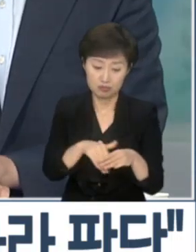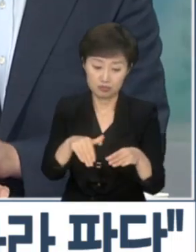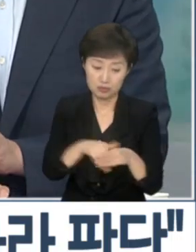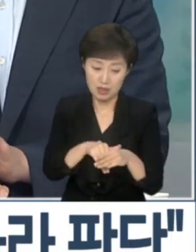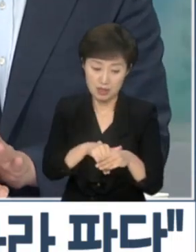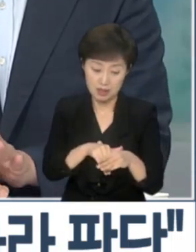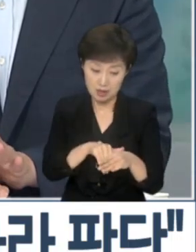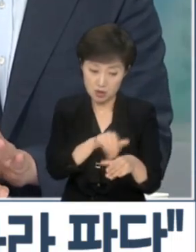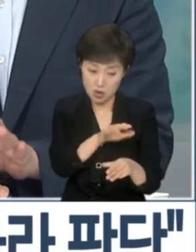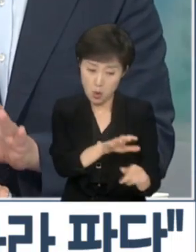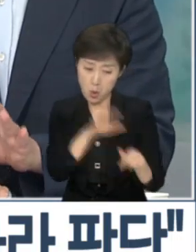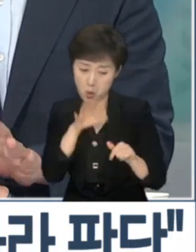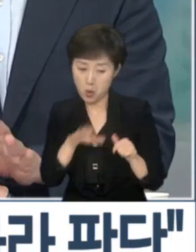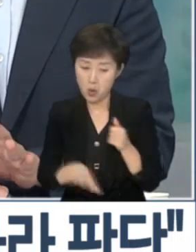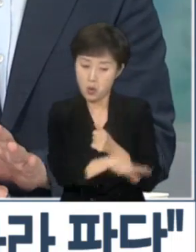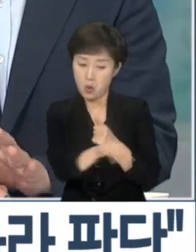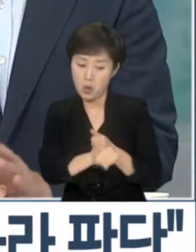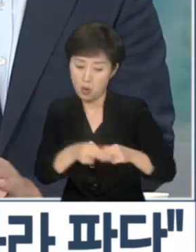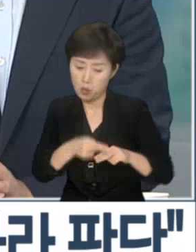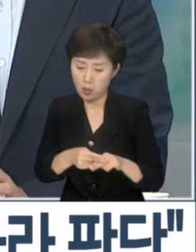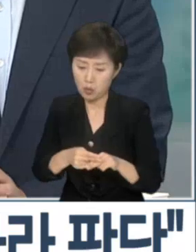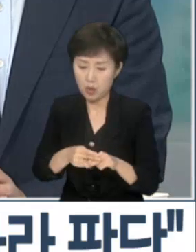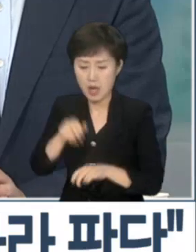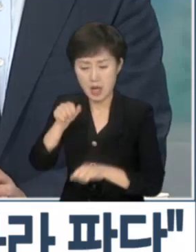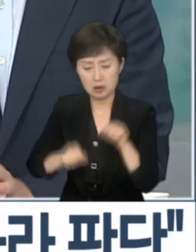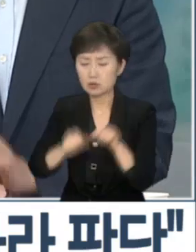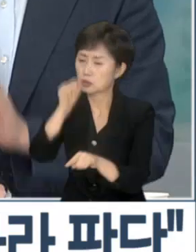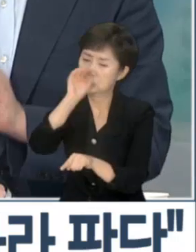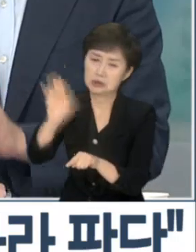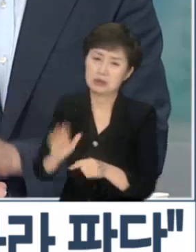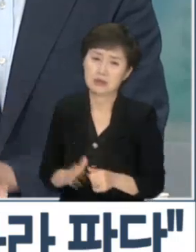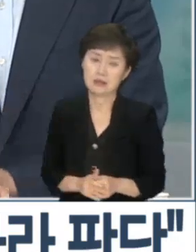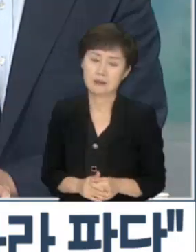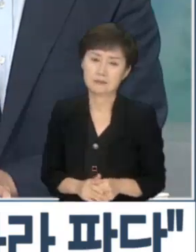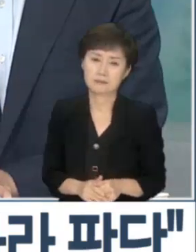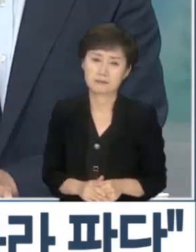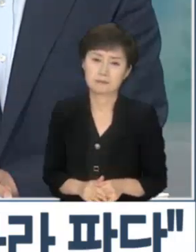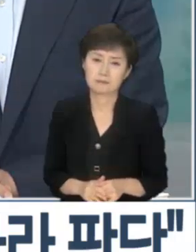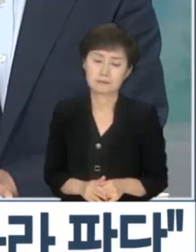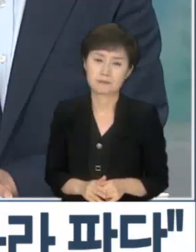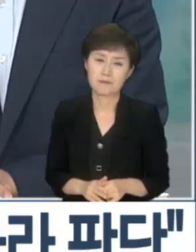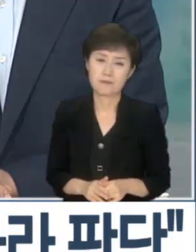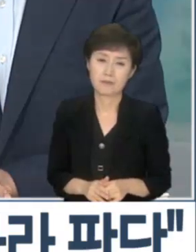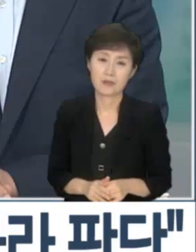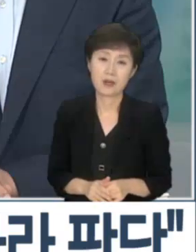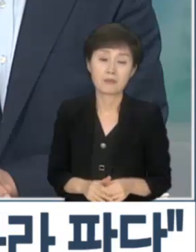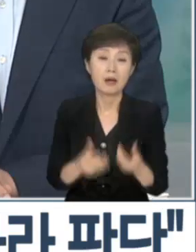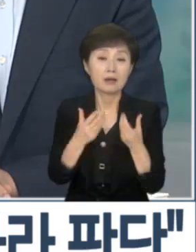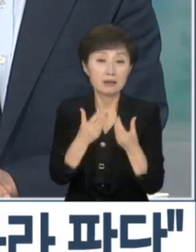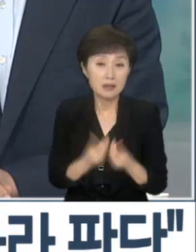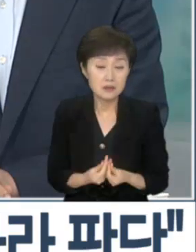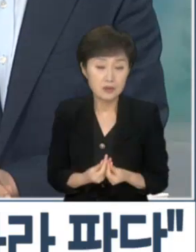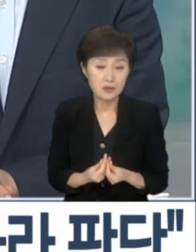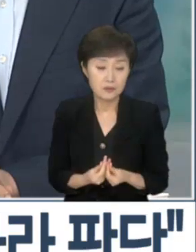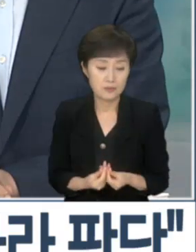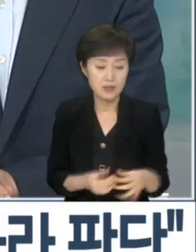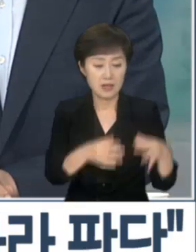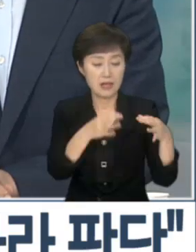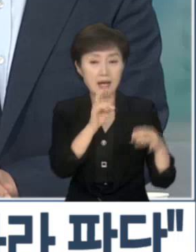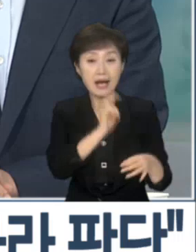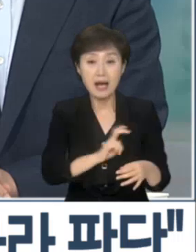또다시 그렇게 파탄해서 내몰 수 있는 가능성이 높다 이거 하나 나오는 것이 가수 김윤아 씨의